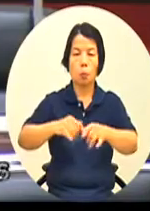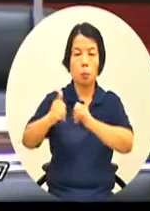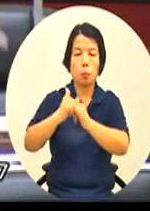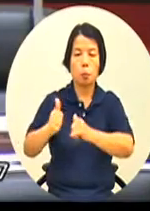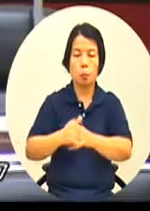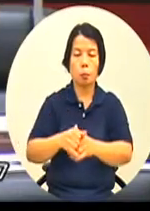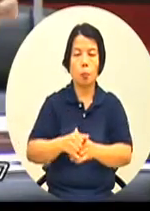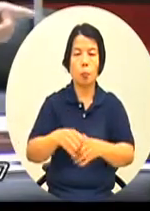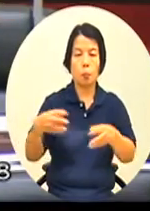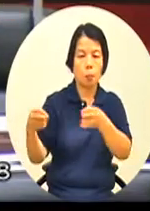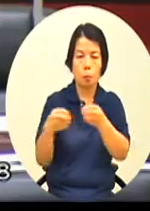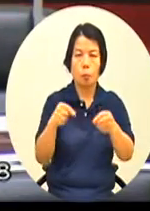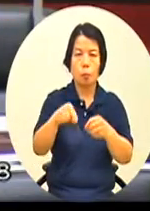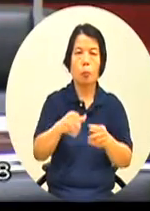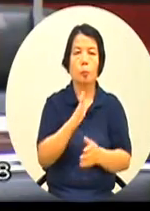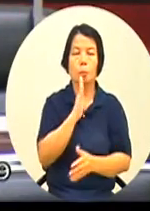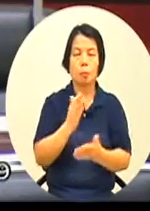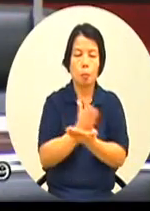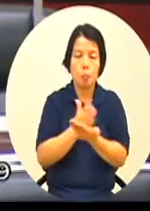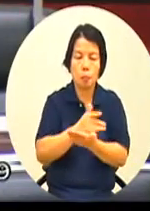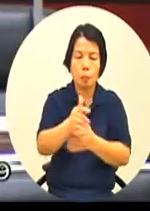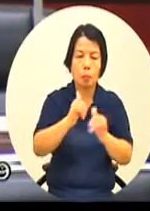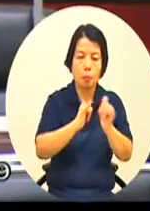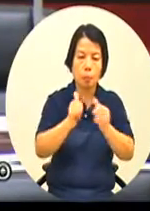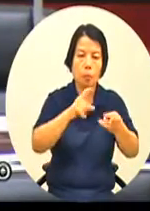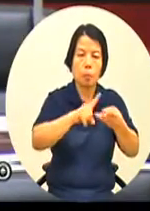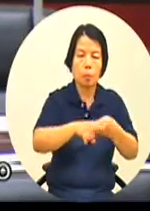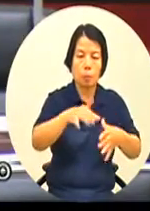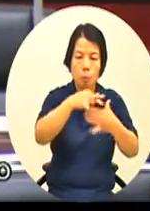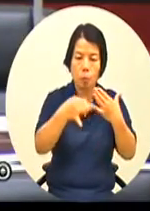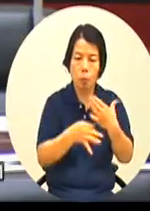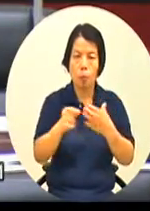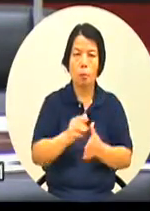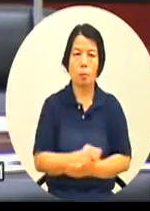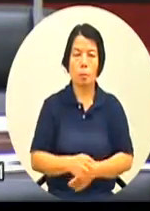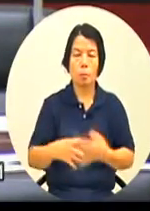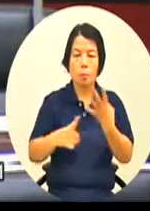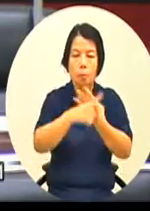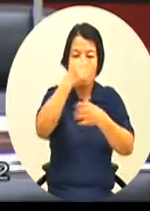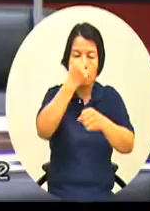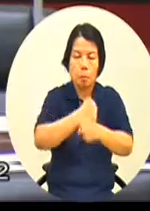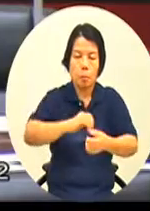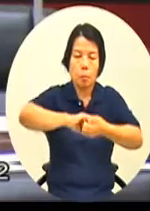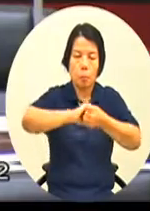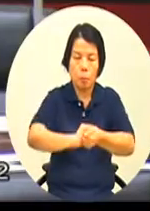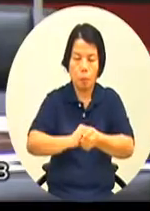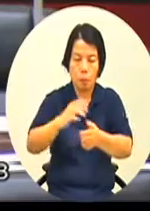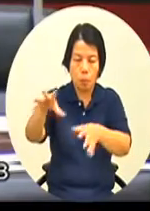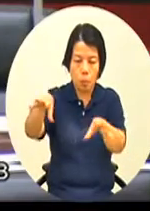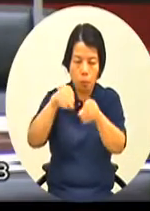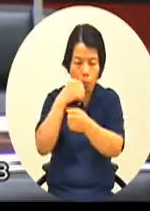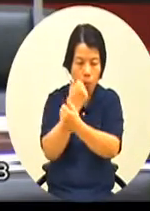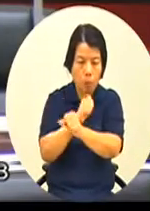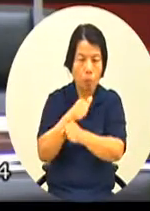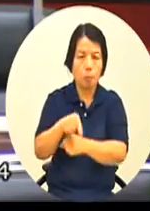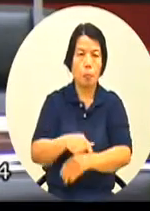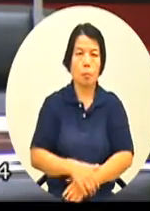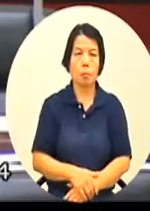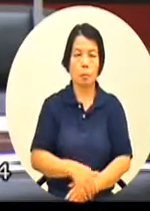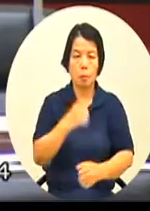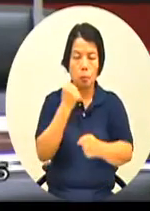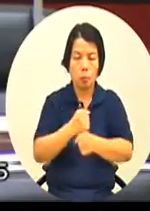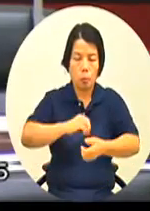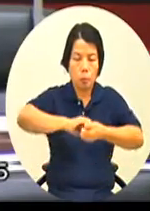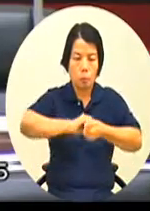就是审议式民主的程序主义，它只是当作决策的参考，那我觉得做出来的决